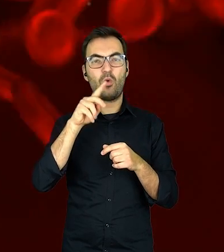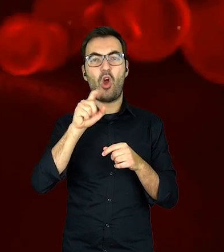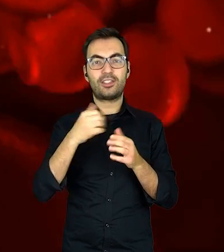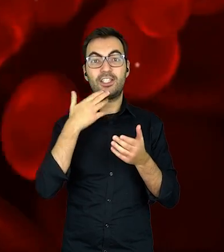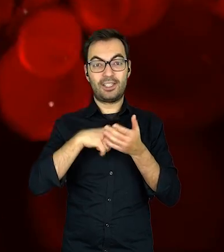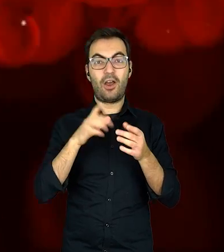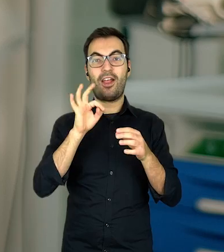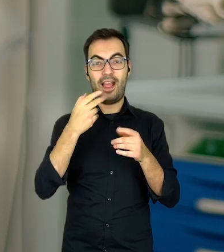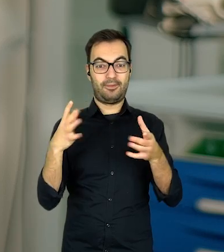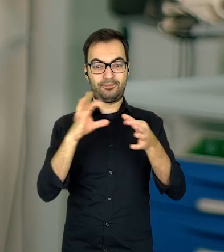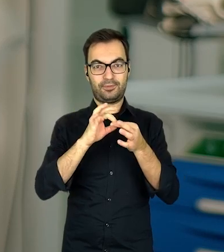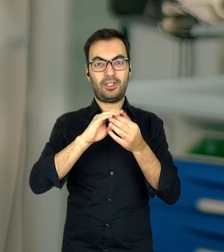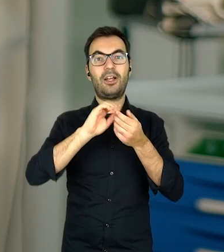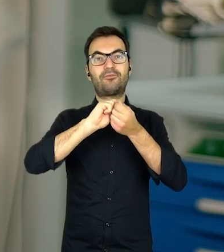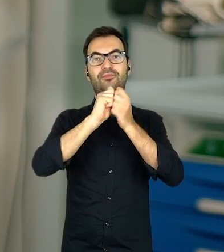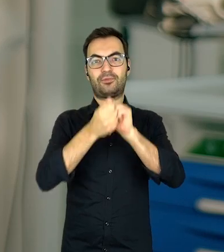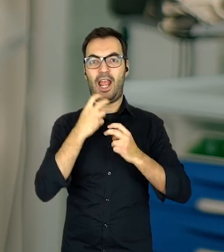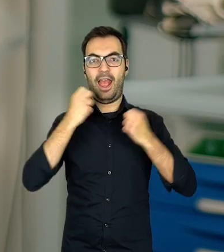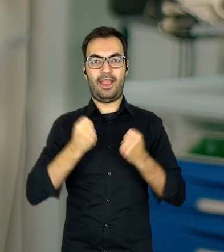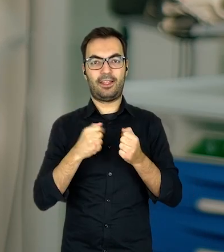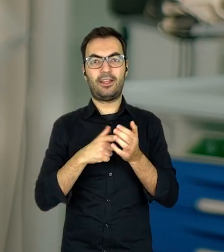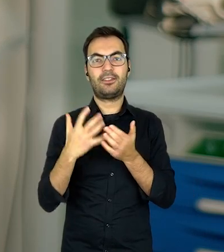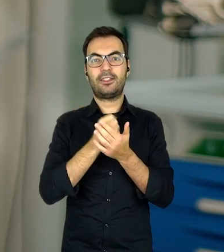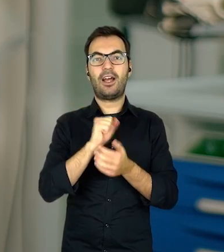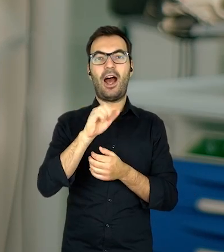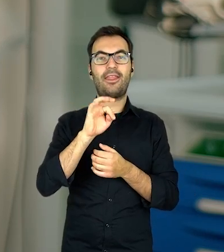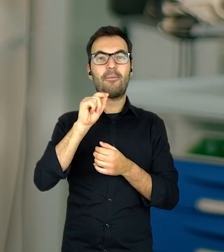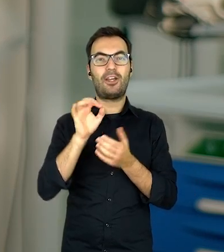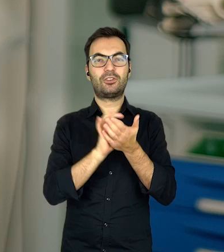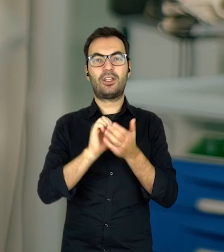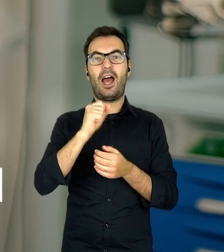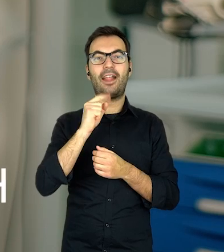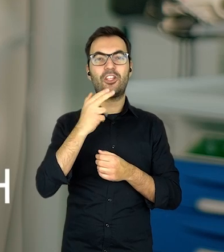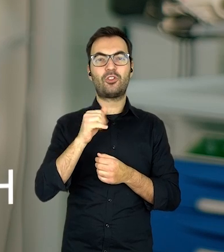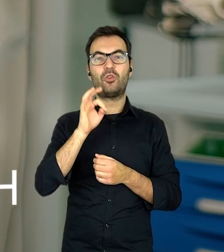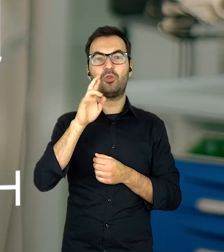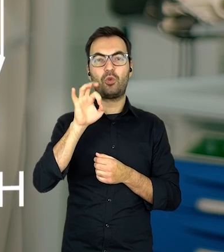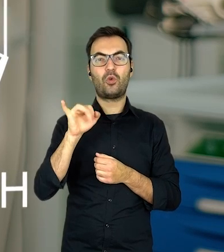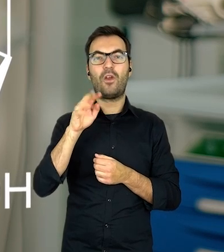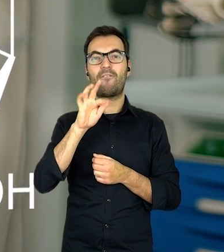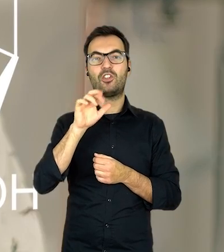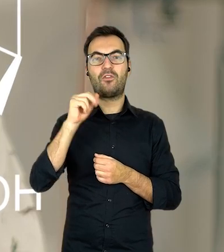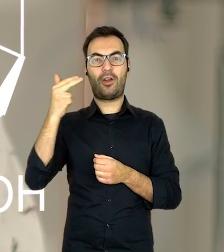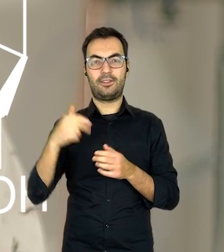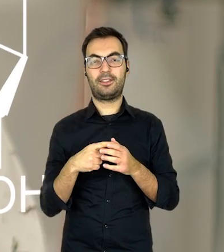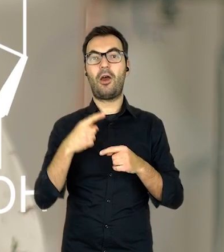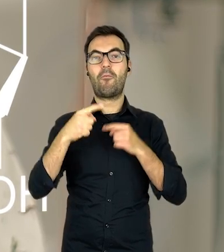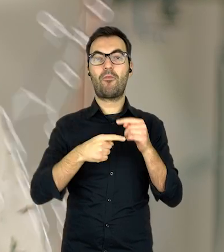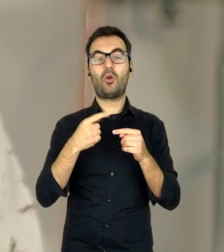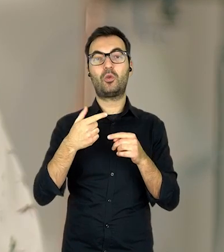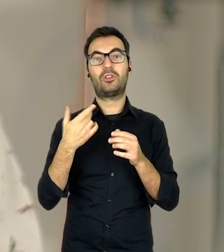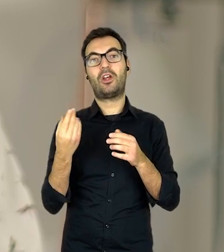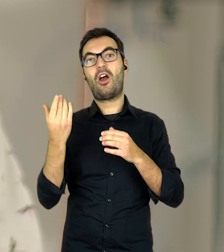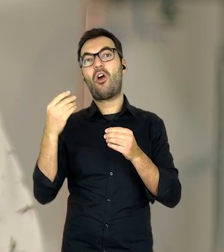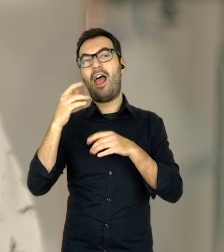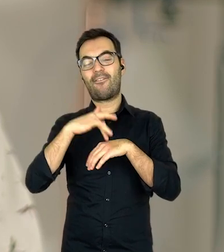sposób energię biologiczną. Jest ona magazynowana w cząsteczce ATP, czyli adenozynotrójfosforanu. Produktami